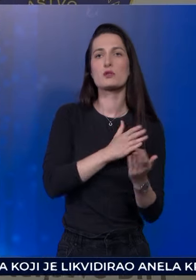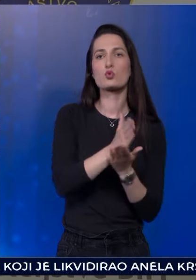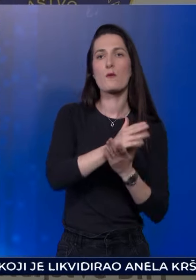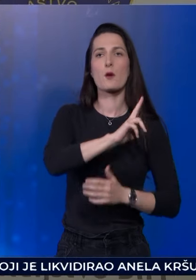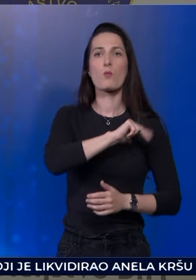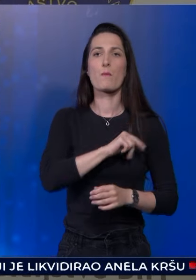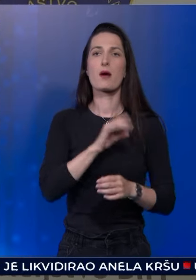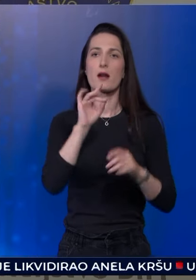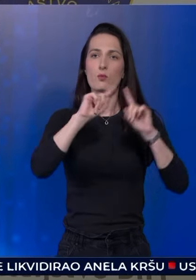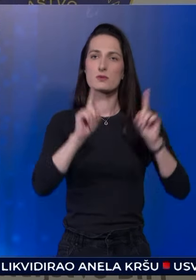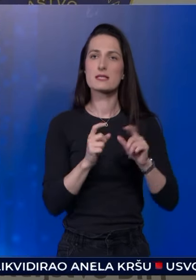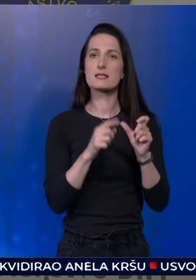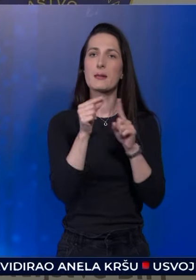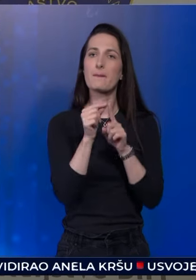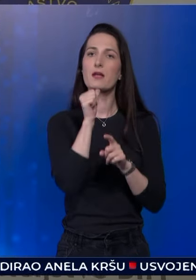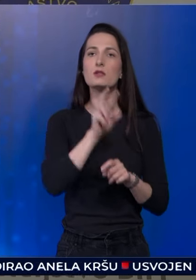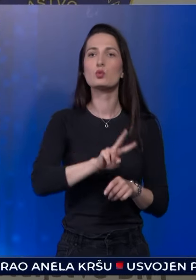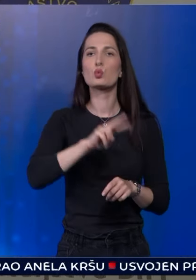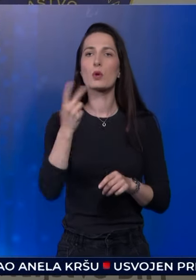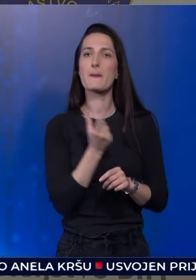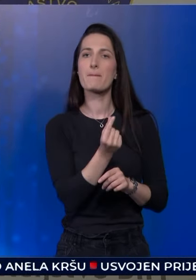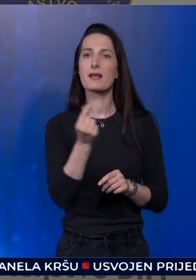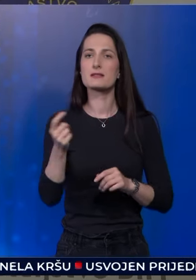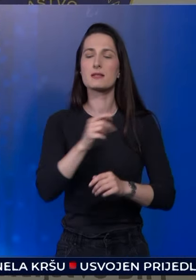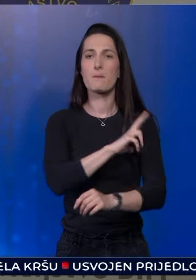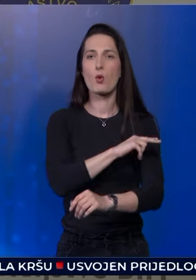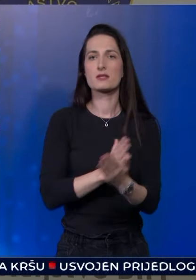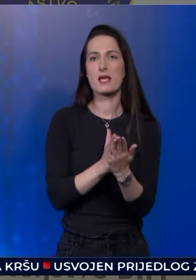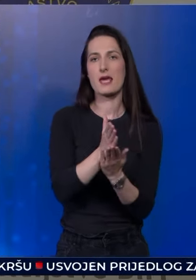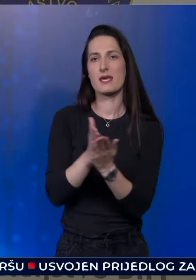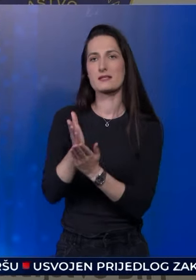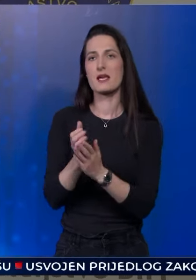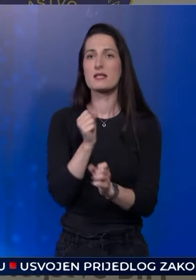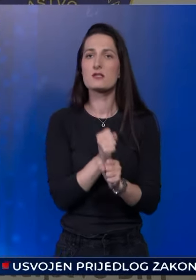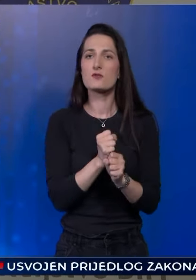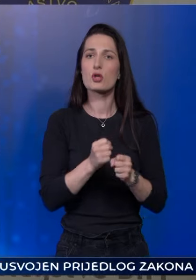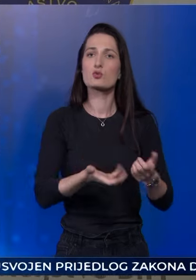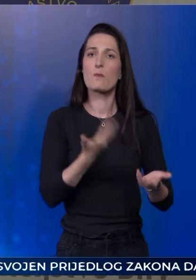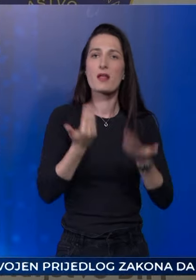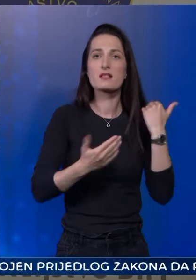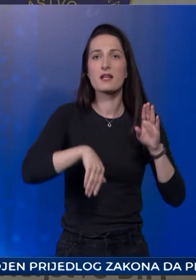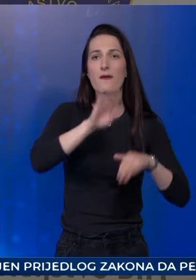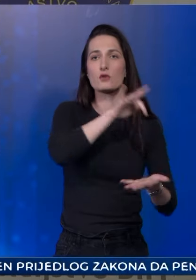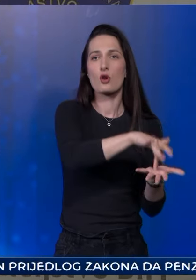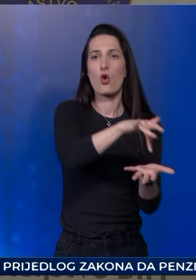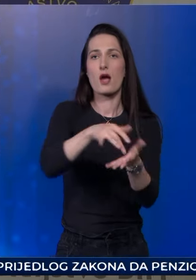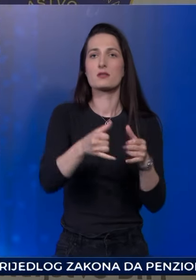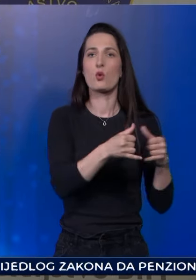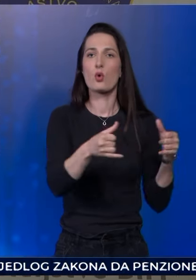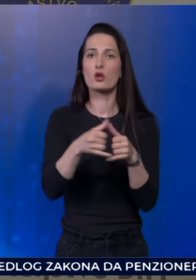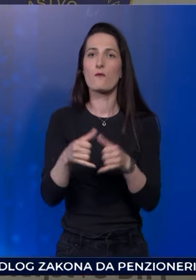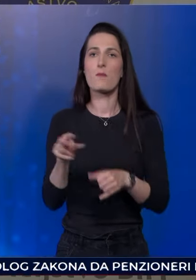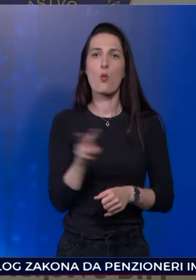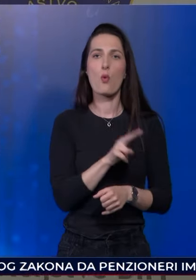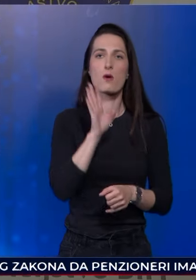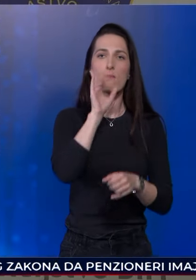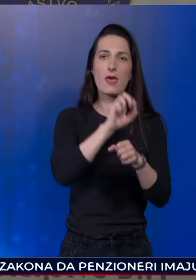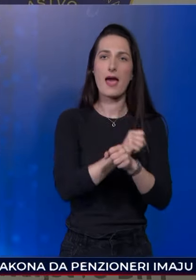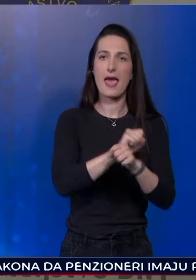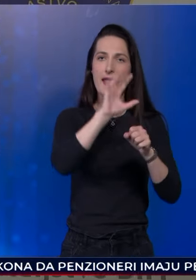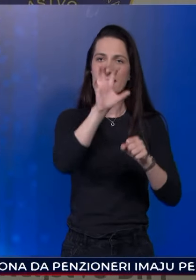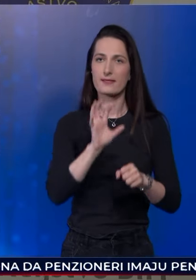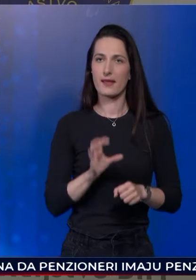policijskih agencija. Izvršene su pretresi na više lokacija u gradovima oba BiH entiteta, a tužiteljstvo je predato 5 osumnjičenih osoba. Nakon